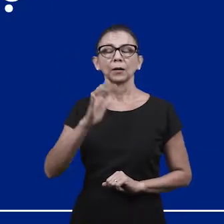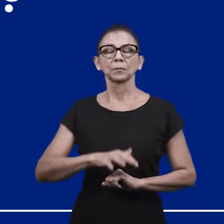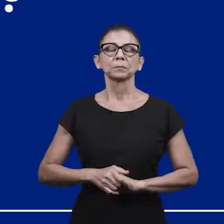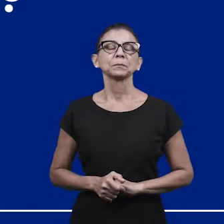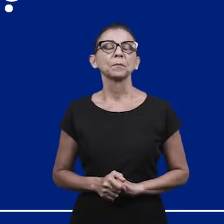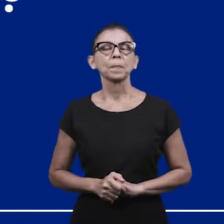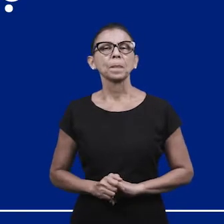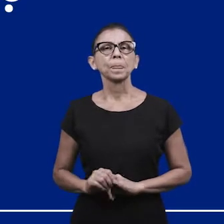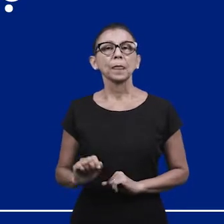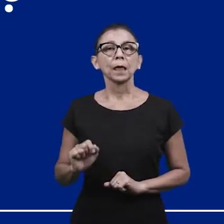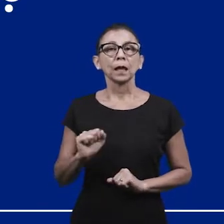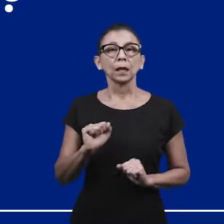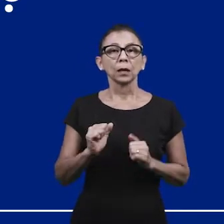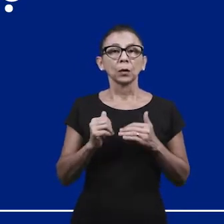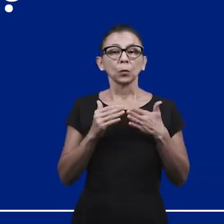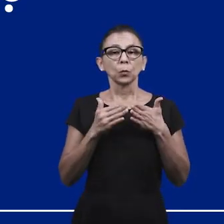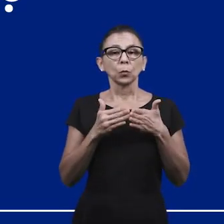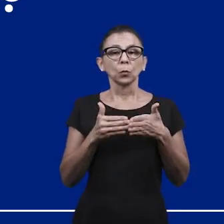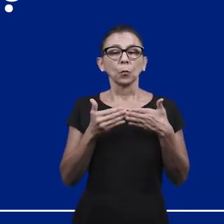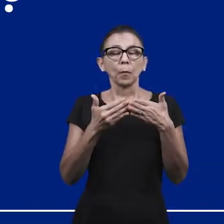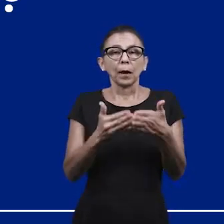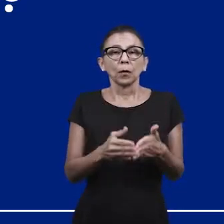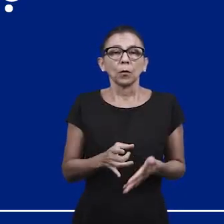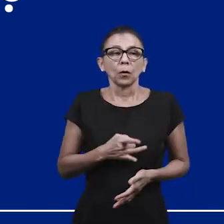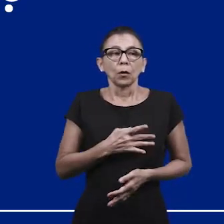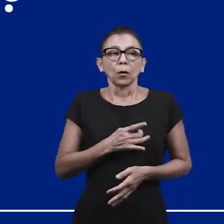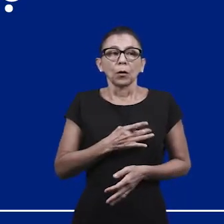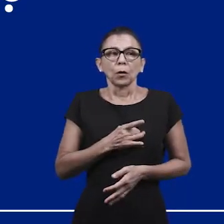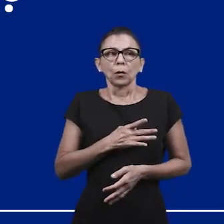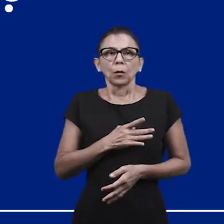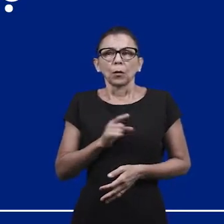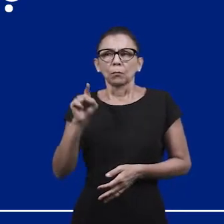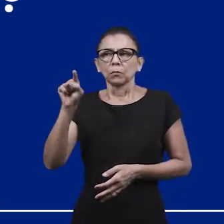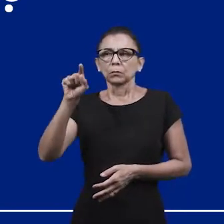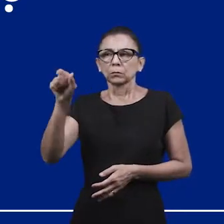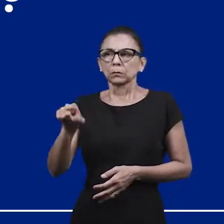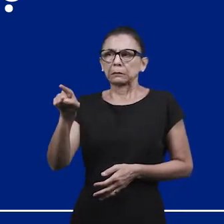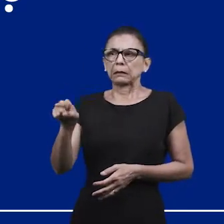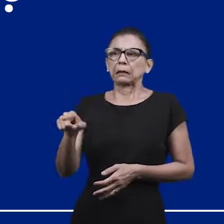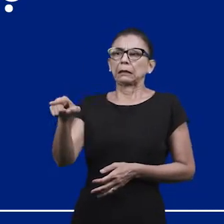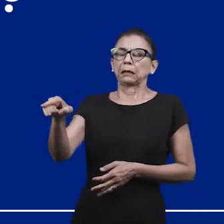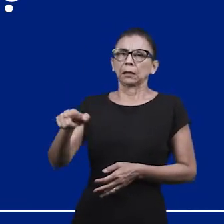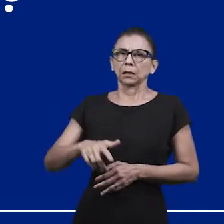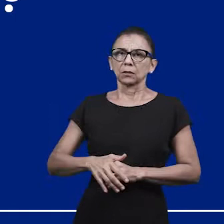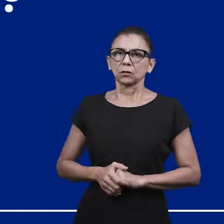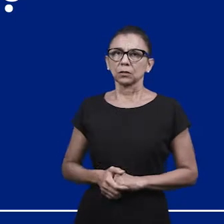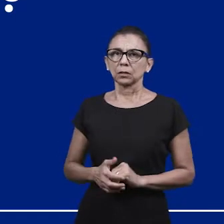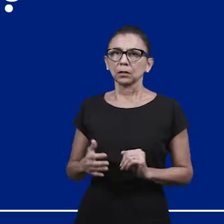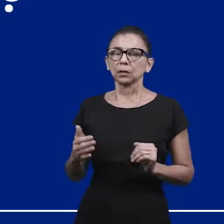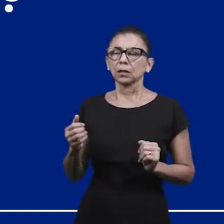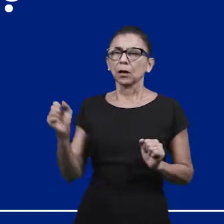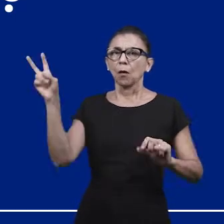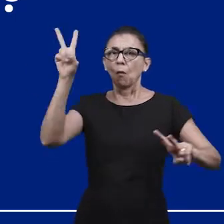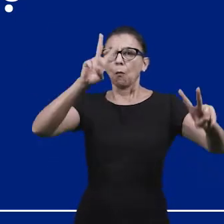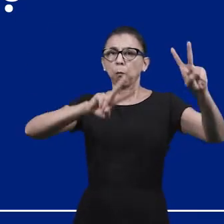4, 41. Quand Jésus, il apaise la tempête, ils ont senti une grande crainte